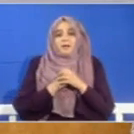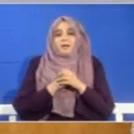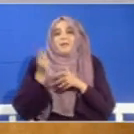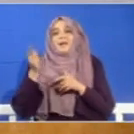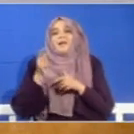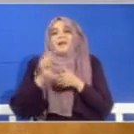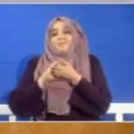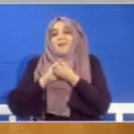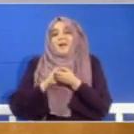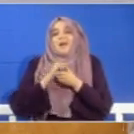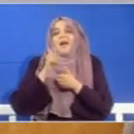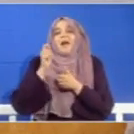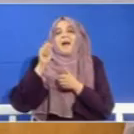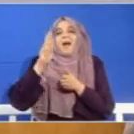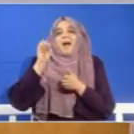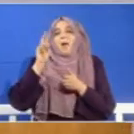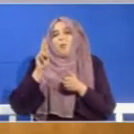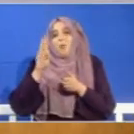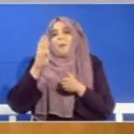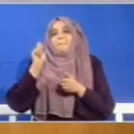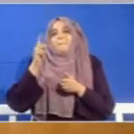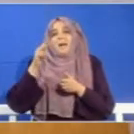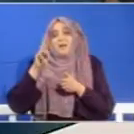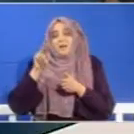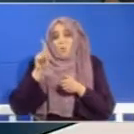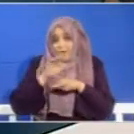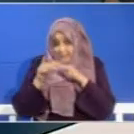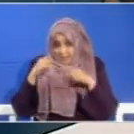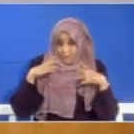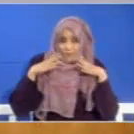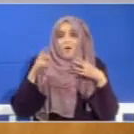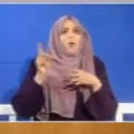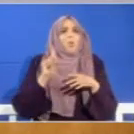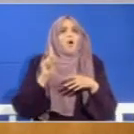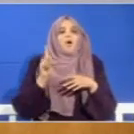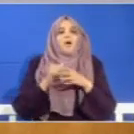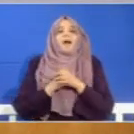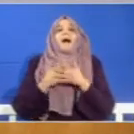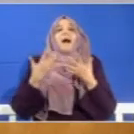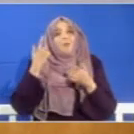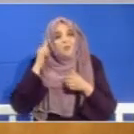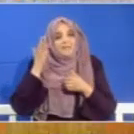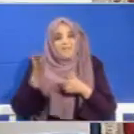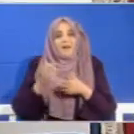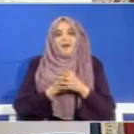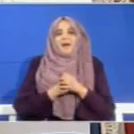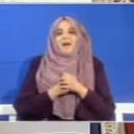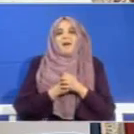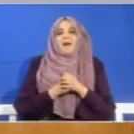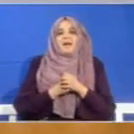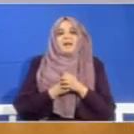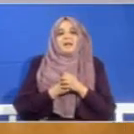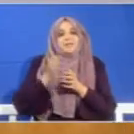أجره. قال لا، أنت لست، هل تفعل هذا كبرياء؟ قال لا. ومن هنا تساهل العلماء وقال من